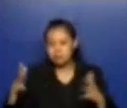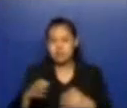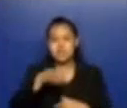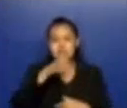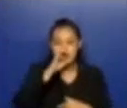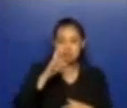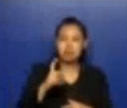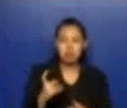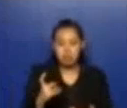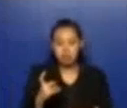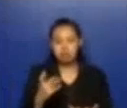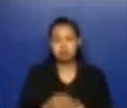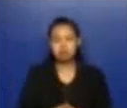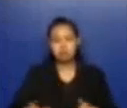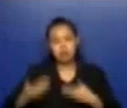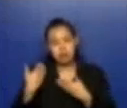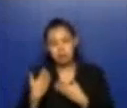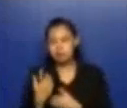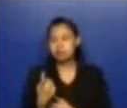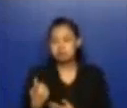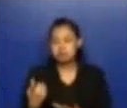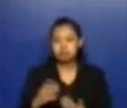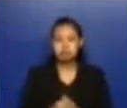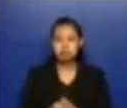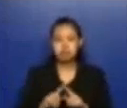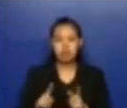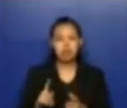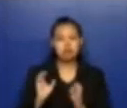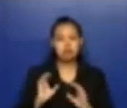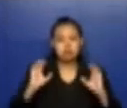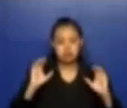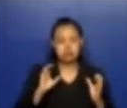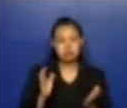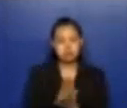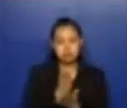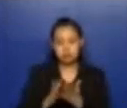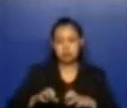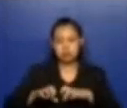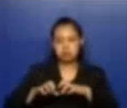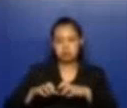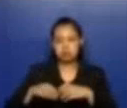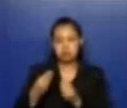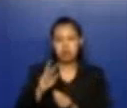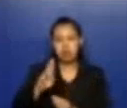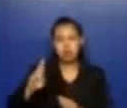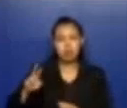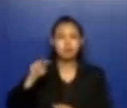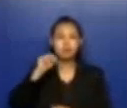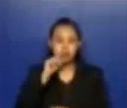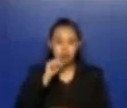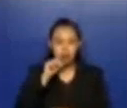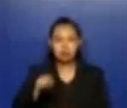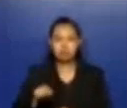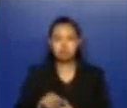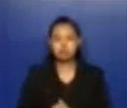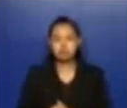ริโภคแต่รัฐบาลกลับจัดสรรเงินอุดหนุนเฉพาะกิจในส่วนของระบบประปาหรือประปาหมู่บ้